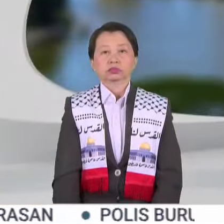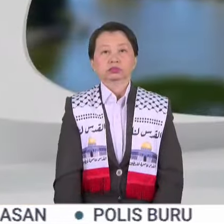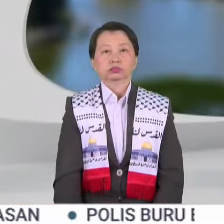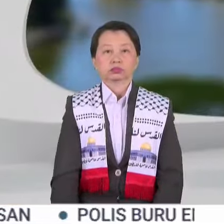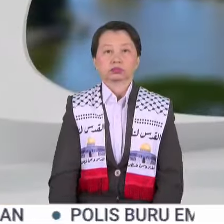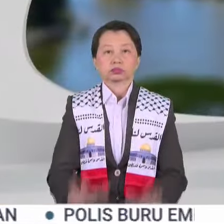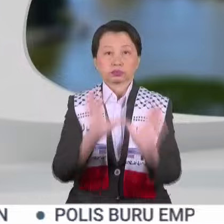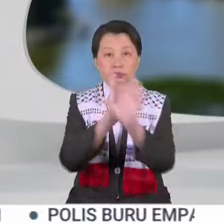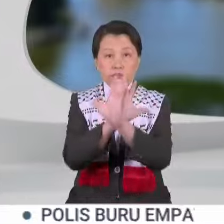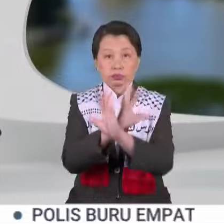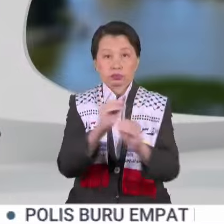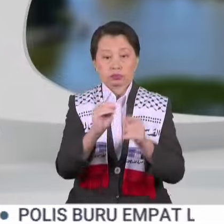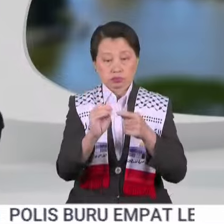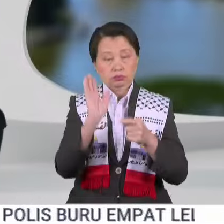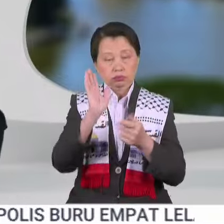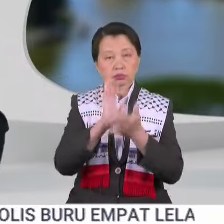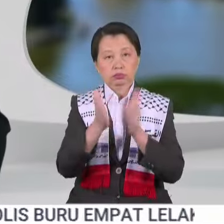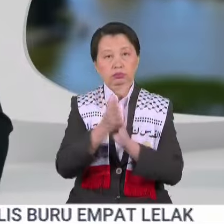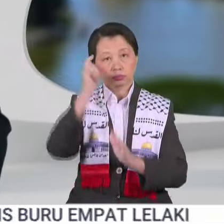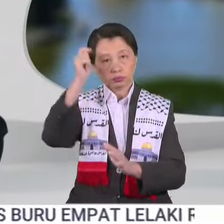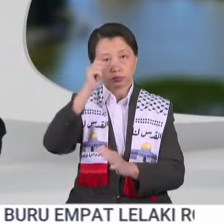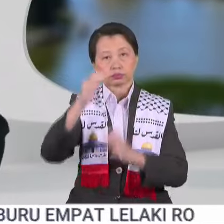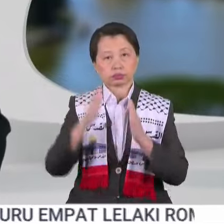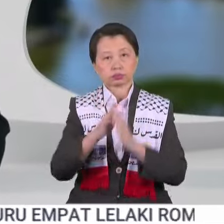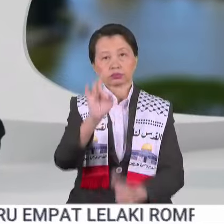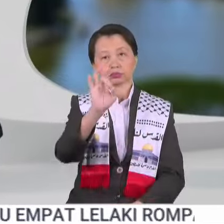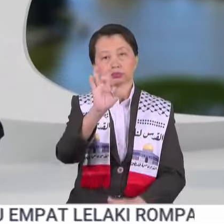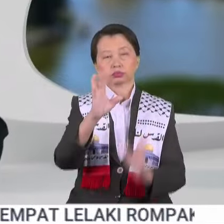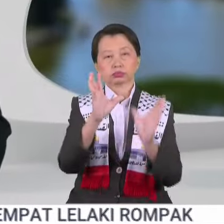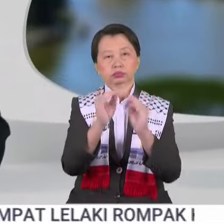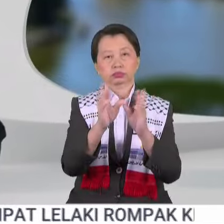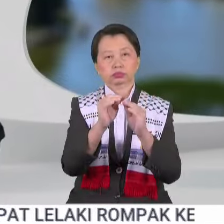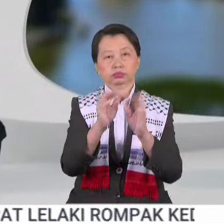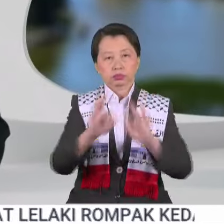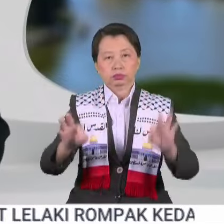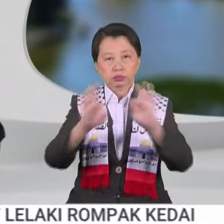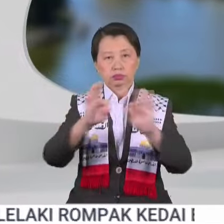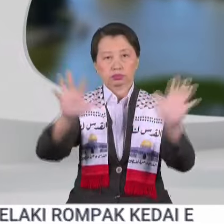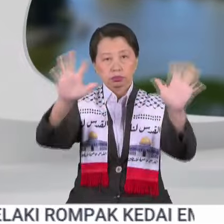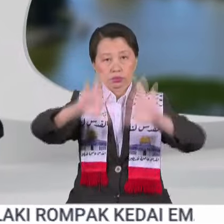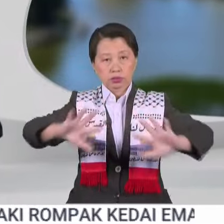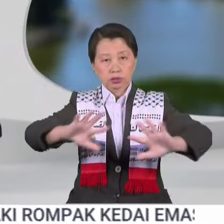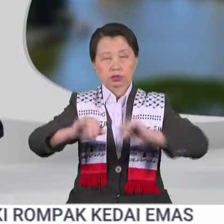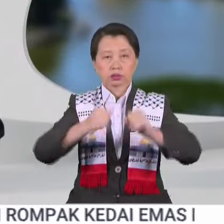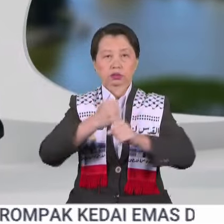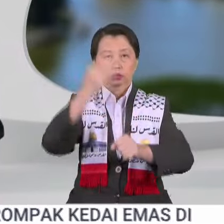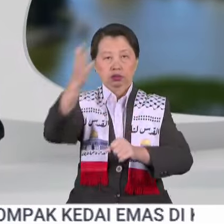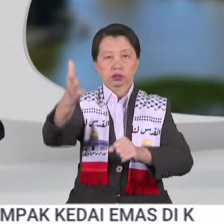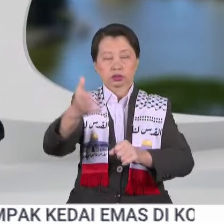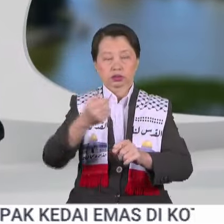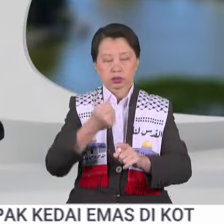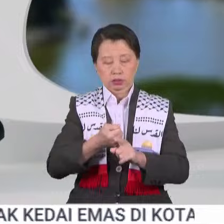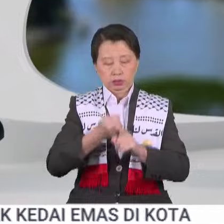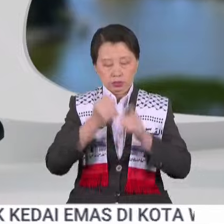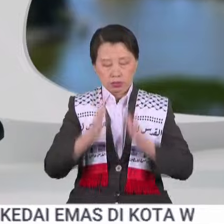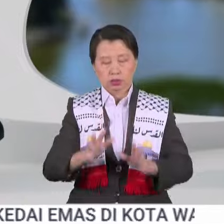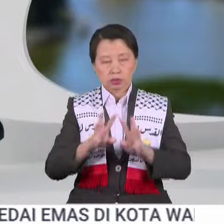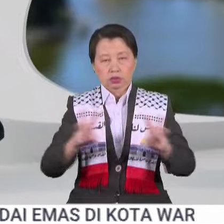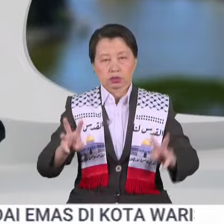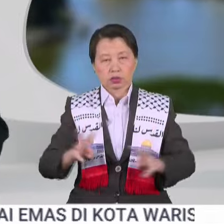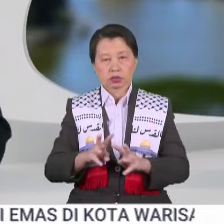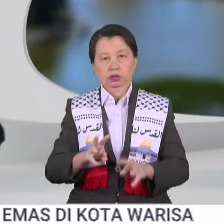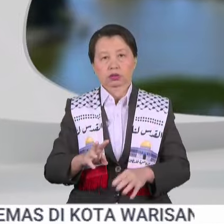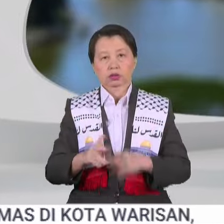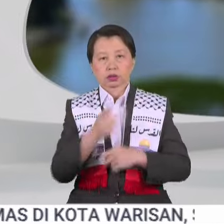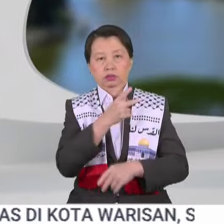Saudara, Sarawak bakal menjadi tuan rumah bagi salah satu mesyuarat penting ASEAN pada tahun hadapan. Pengarah Pejabat Wilayah Sarawak di